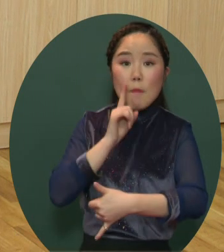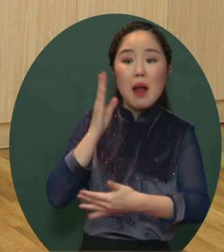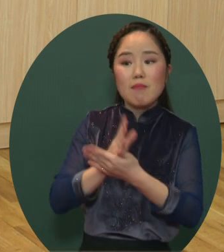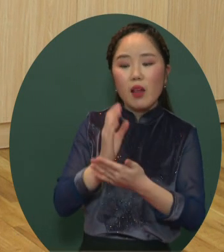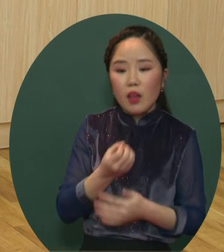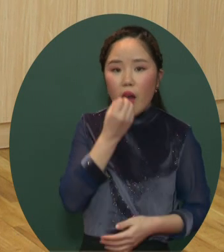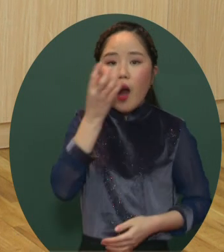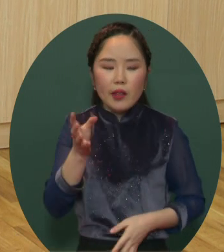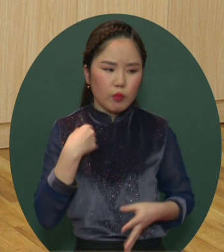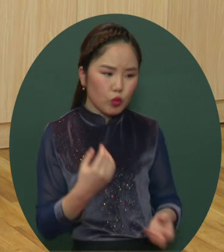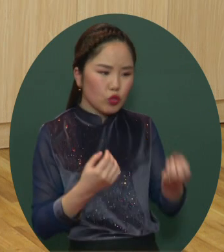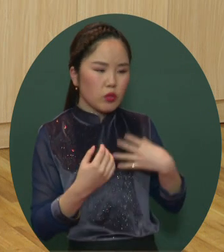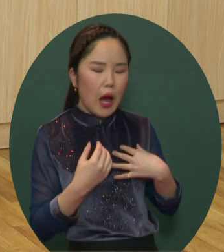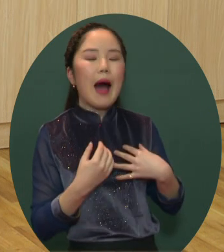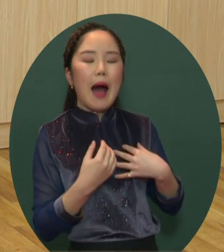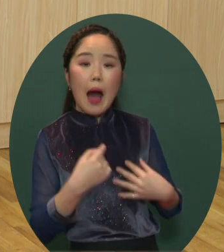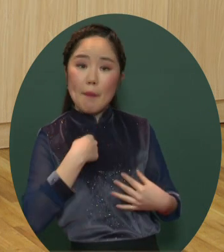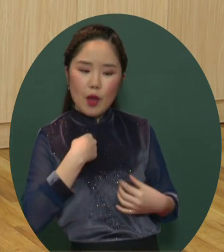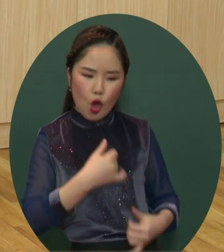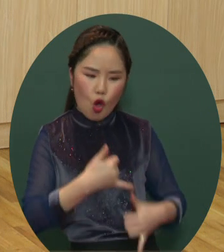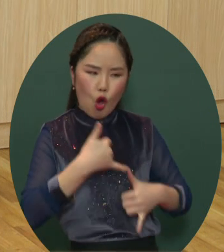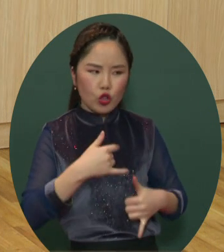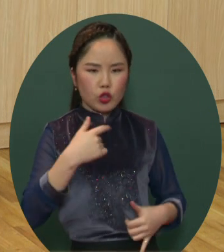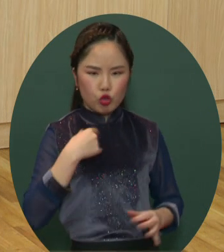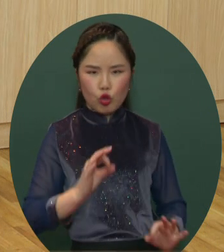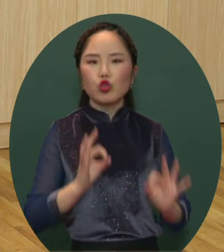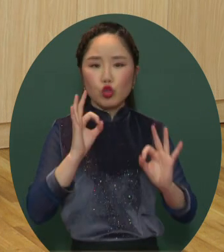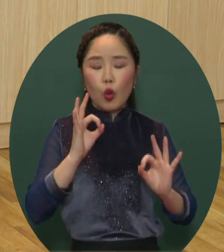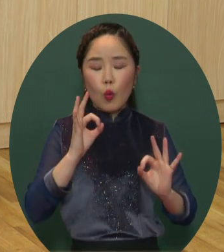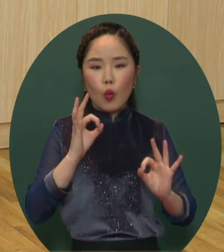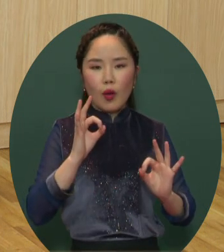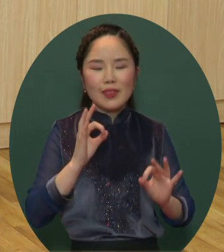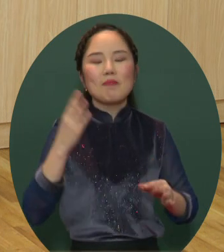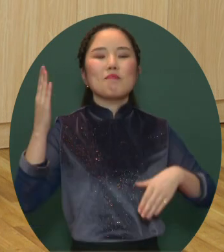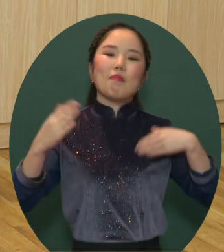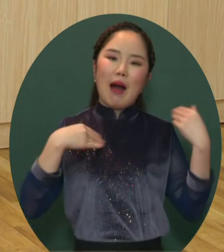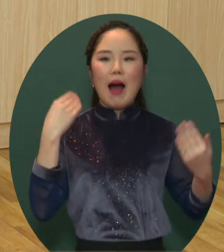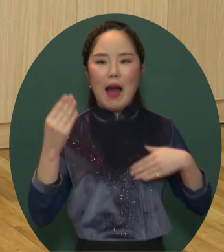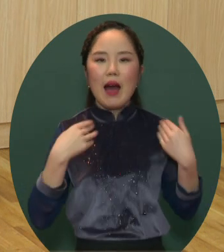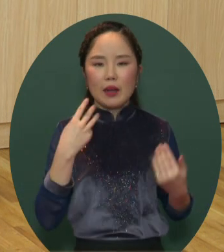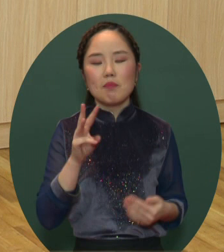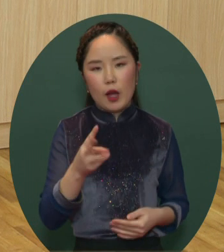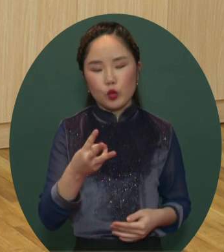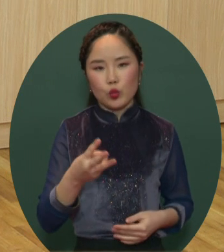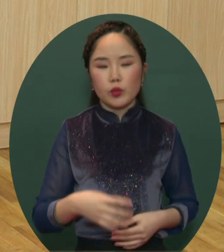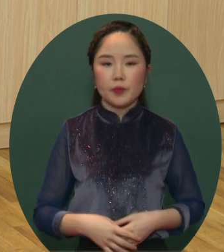учраас өөрийгөө бас өндөр байх нь зөв юм байна гэж баярлаж инээмсэглсэн